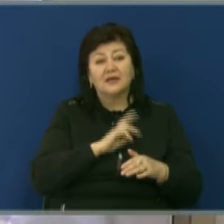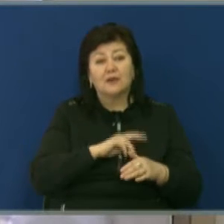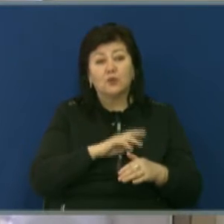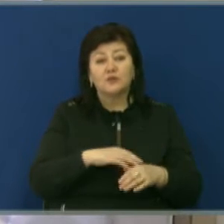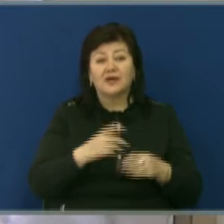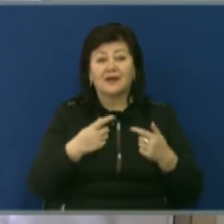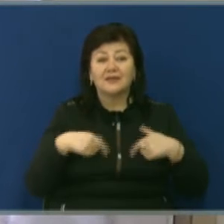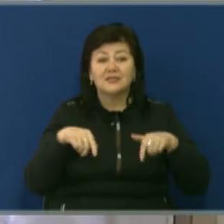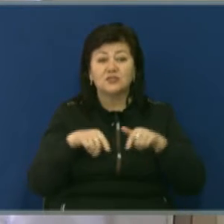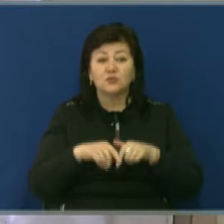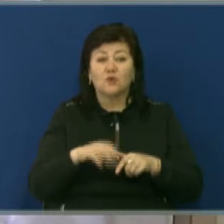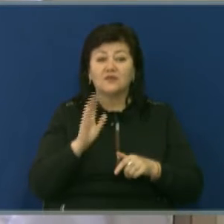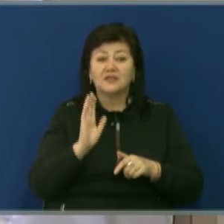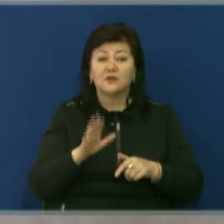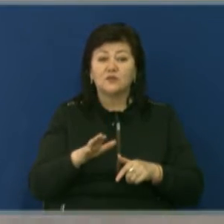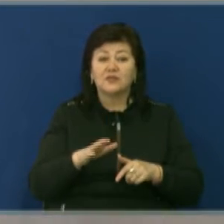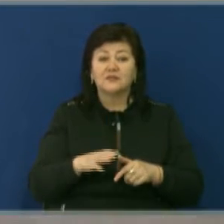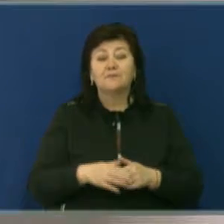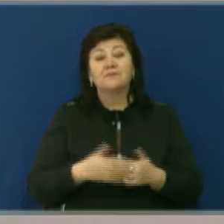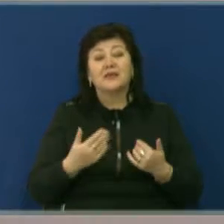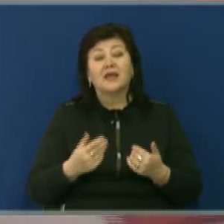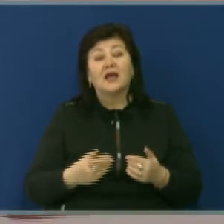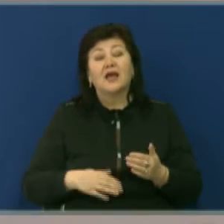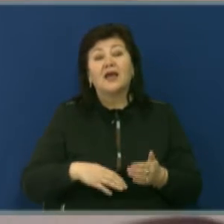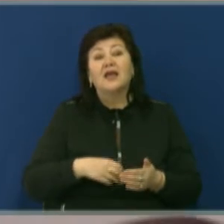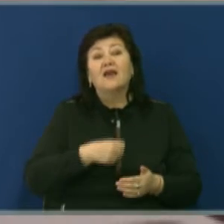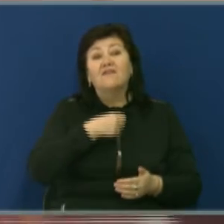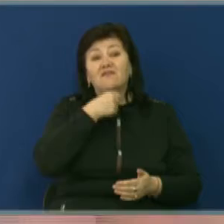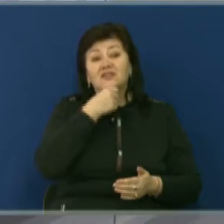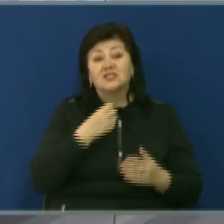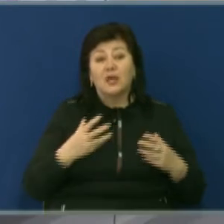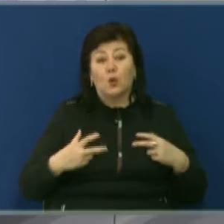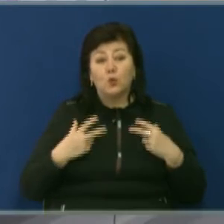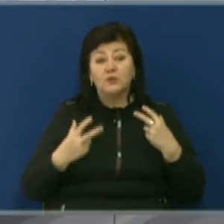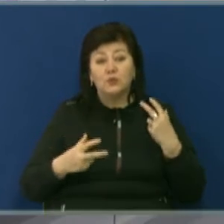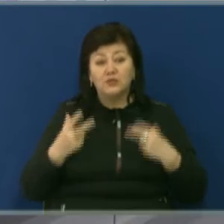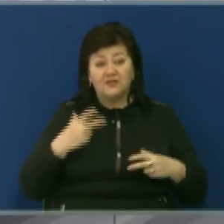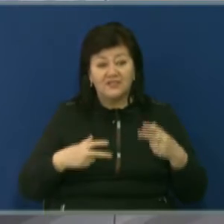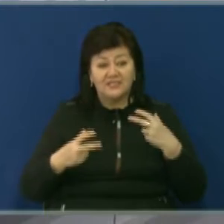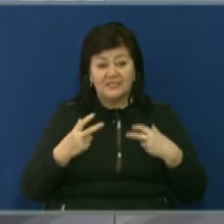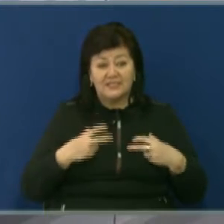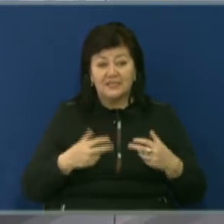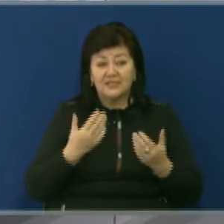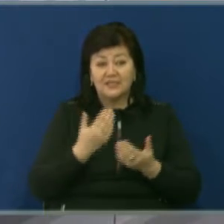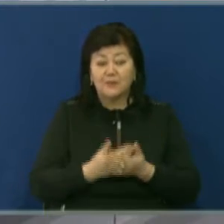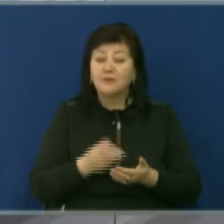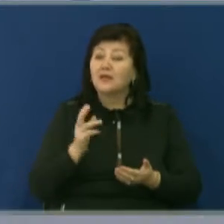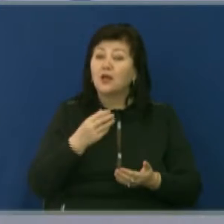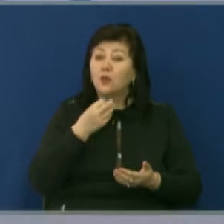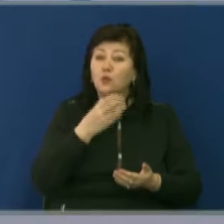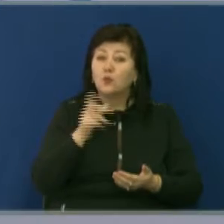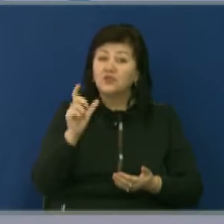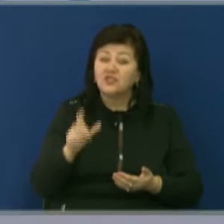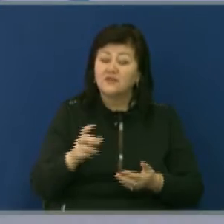ақпаратта орналастырады және қызметкерлерді іріктейді. Жоғары оқу орны мен колледждердің әрбір түлегі сондай-ақ жұмыссыз жастар қатардағы кез келген